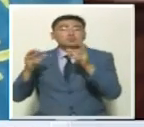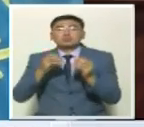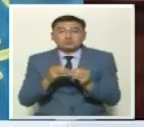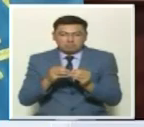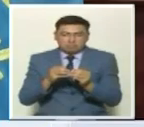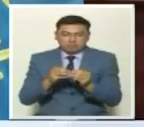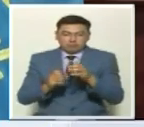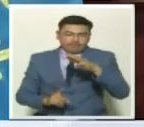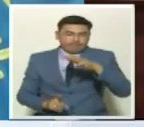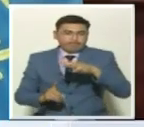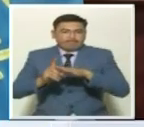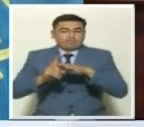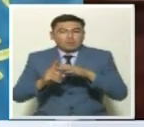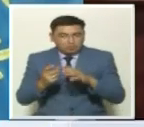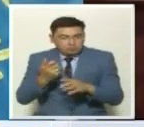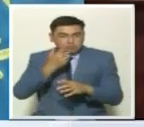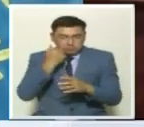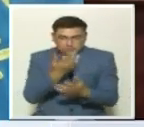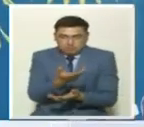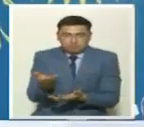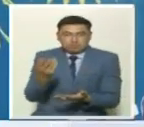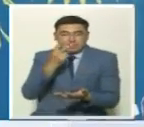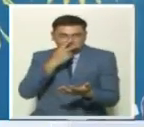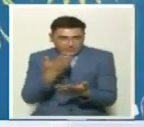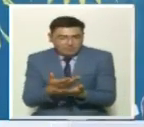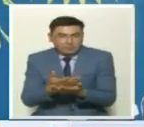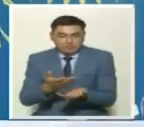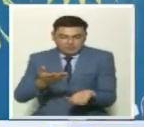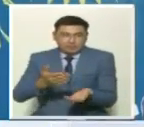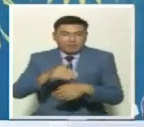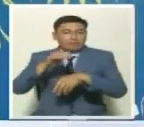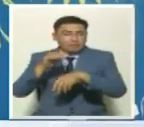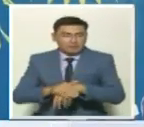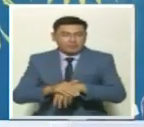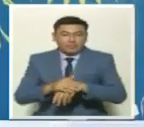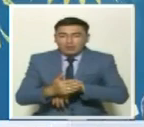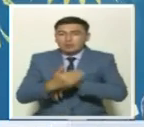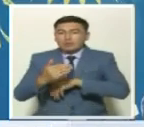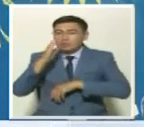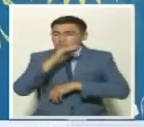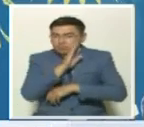азамат болуының мүмкін екенін дәлелдеп отыр осы жігіттер. Ұстаздарға да, ата-аналарға да,